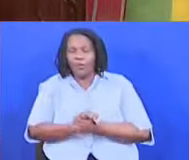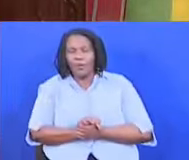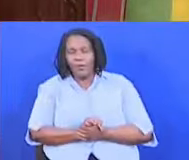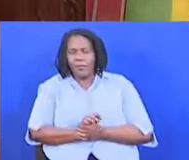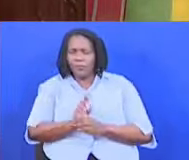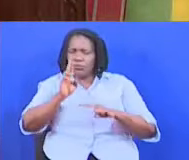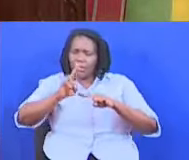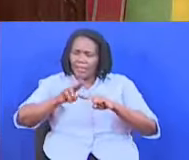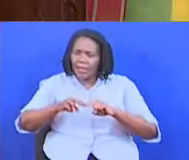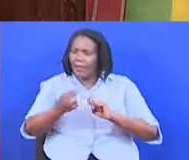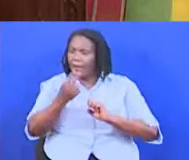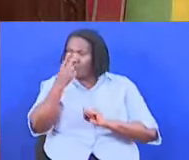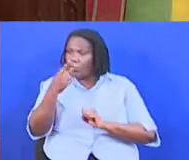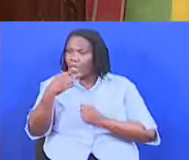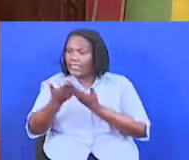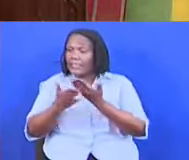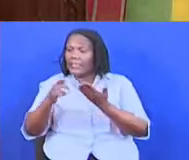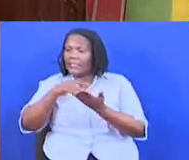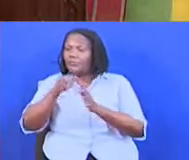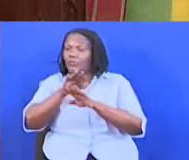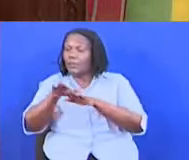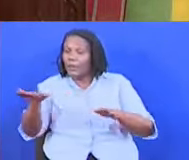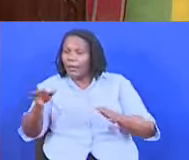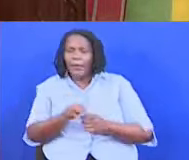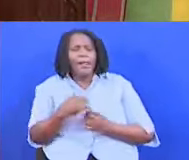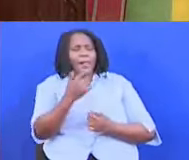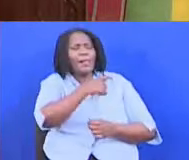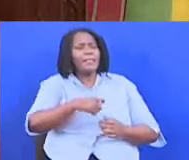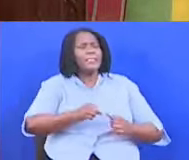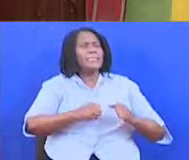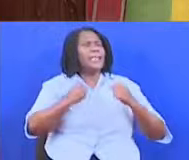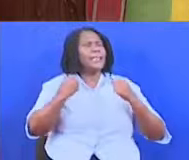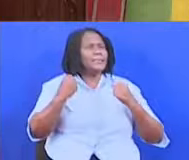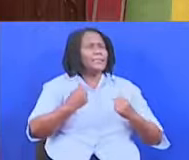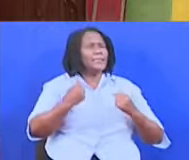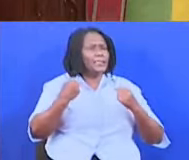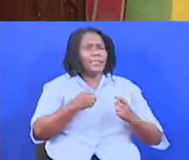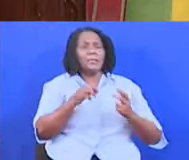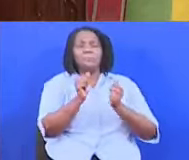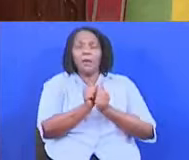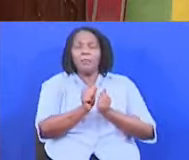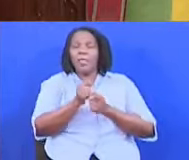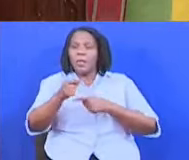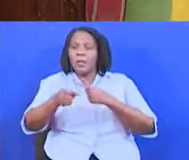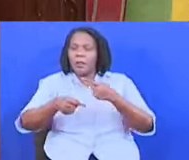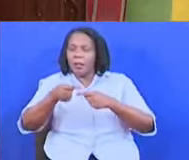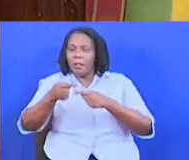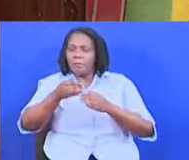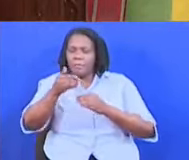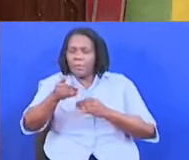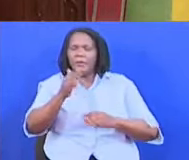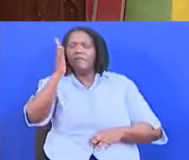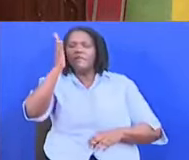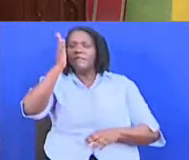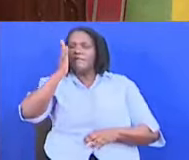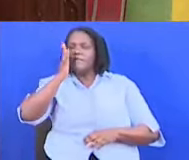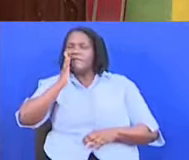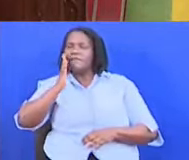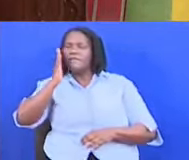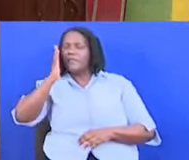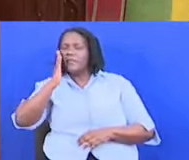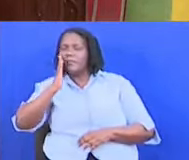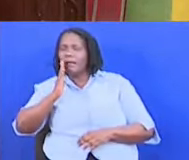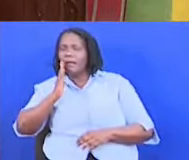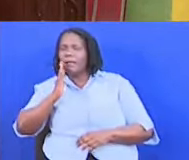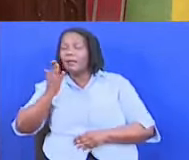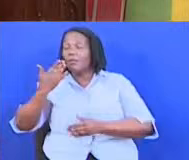kuona kwamba nchi iko salama, rais wetu anapambana, mambo yanakwenda. Vijana wa miaka